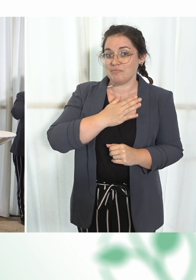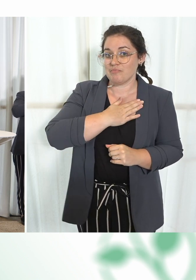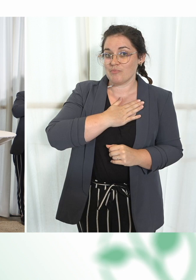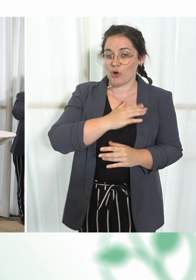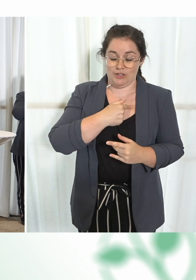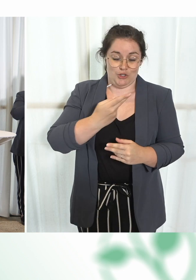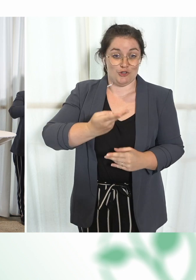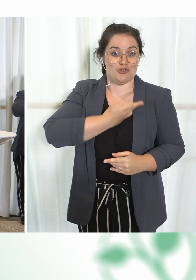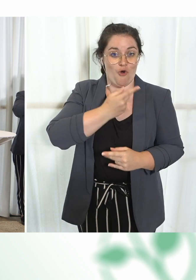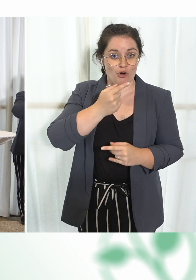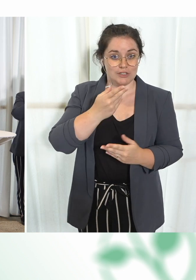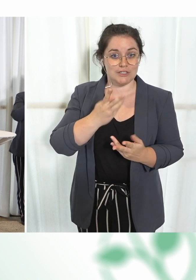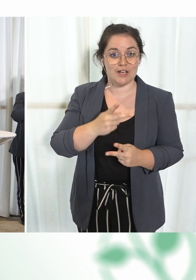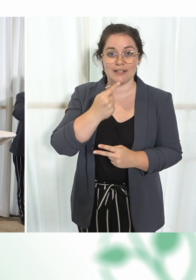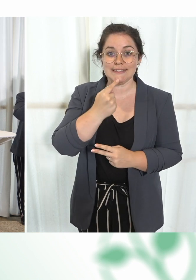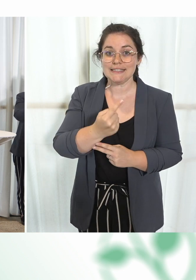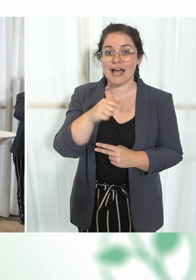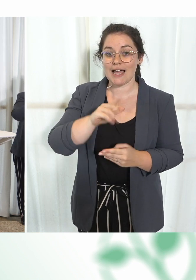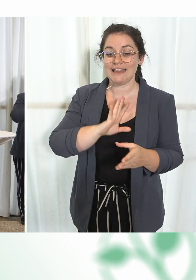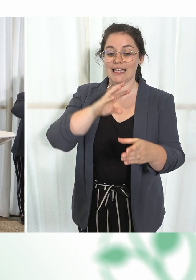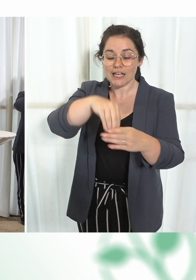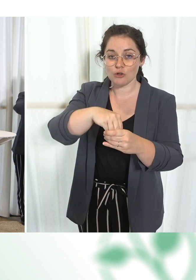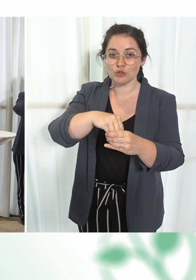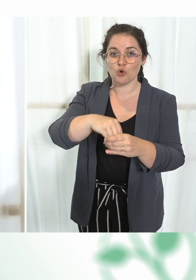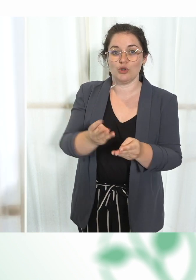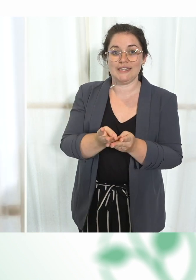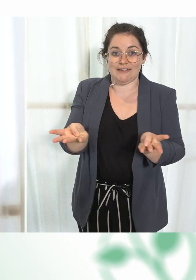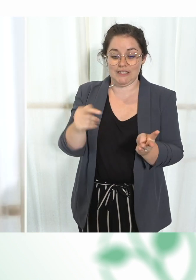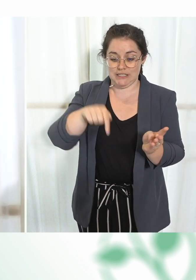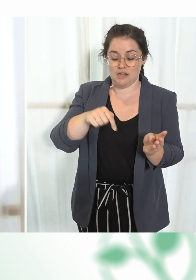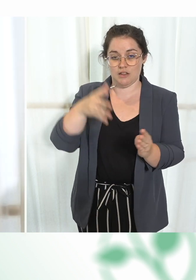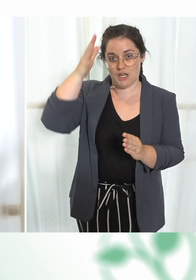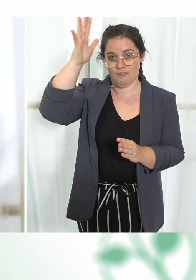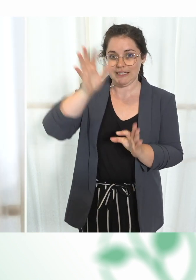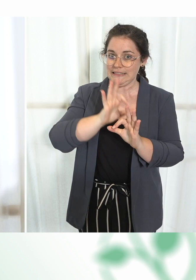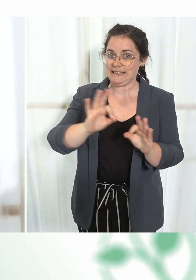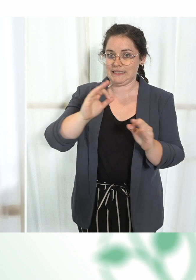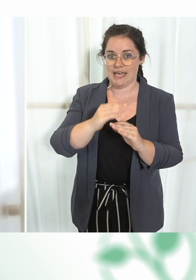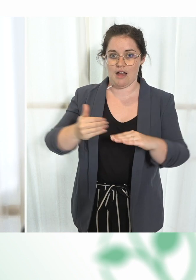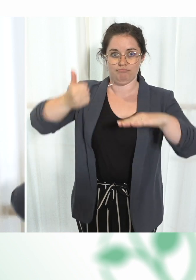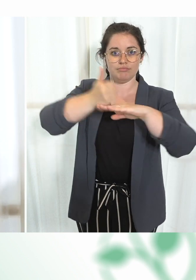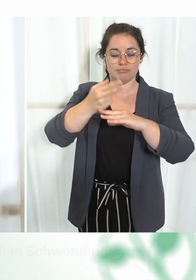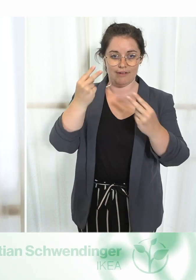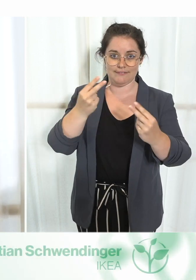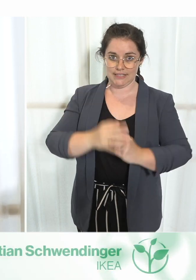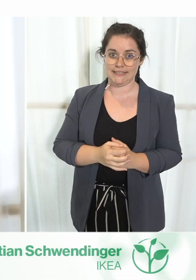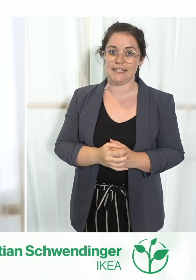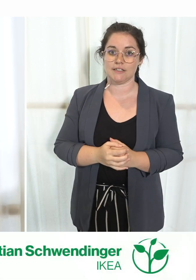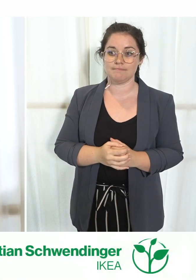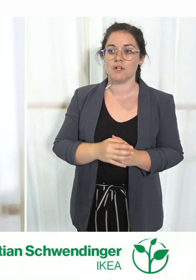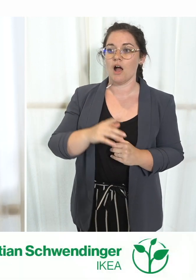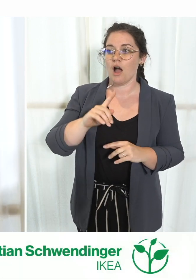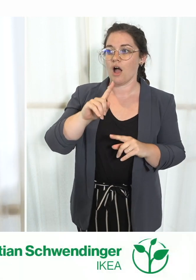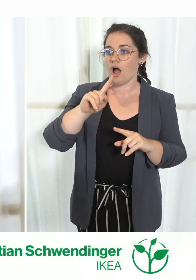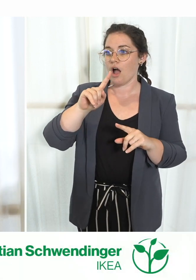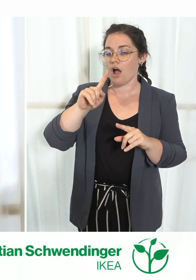Ich bin stolz darauf zu sagen zu können, dass Inklusion und Diversität bei IKEA einen ganz großen Stellenwert haben. Ja. Es macht mich auch stolz,